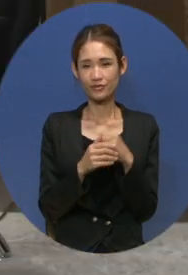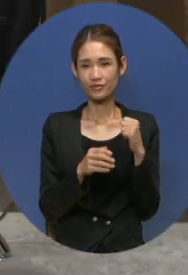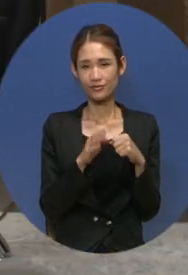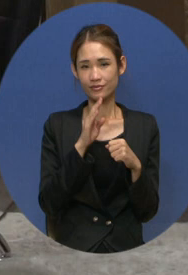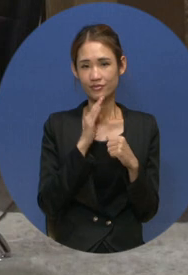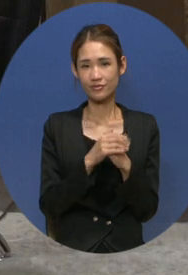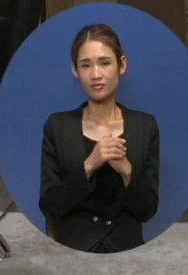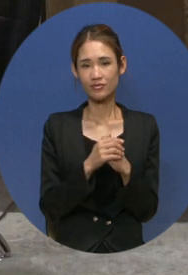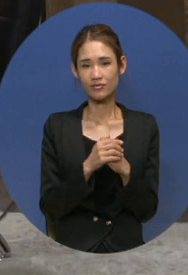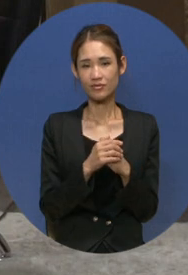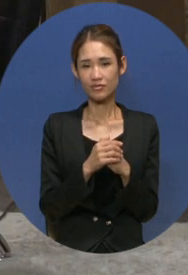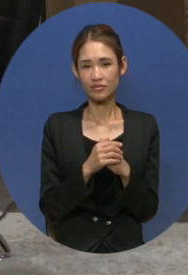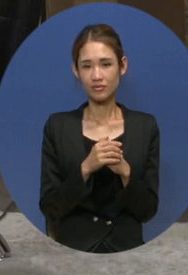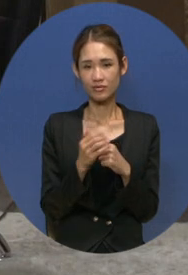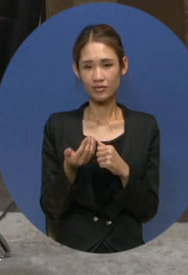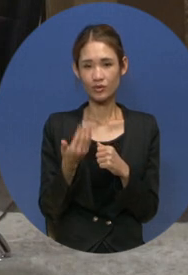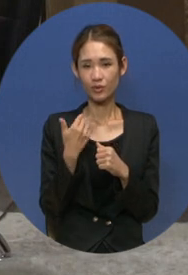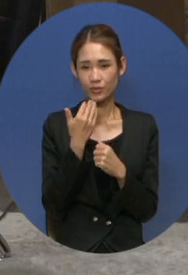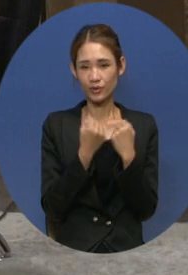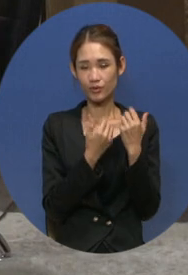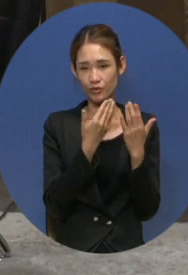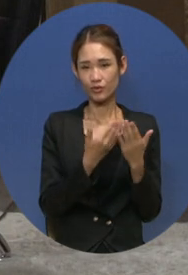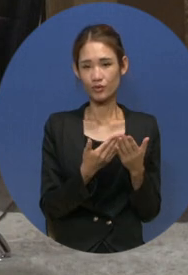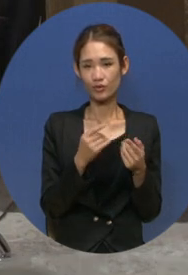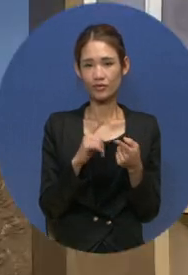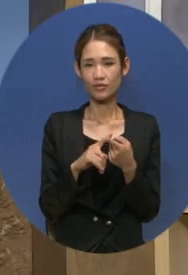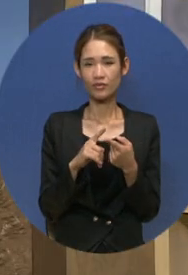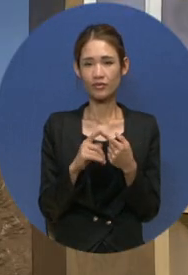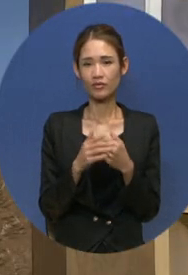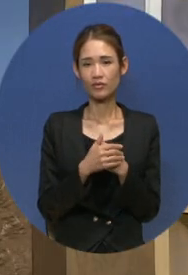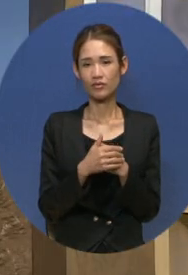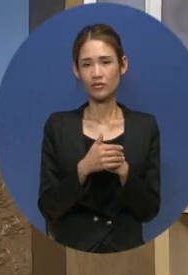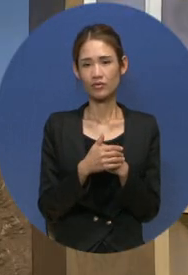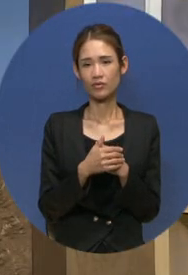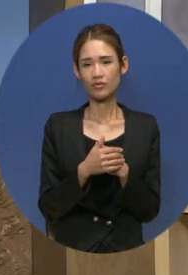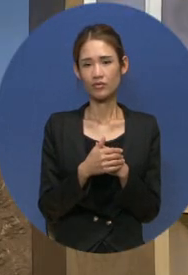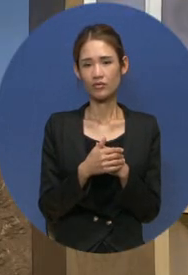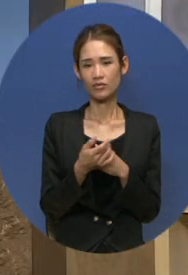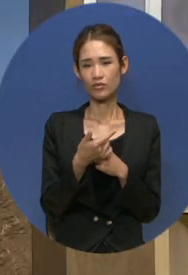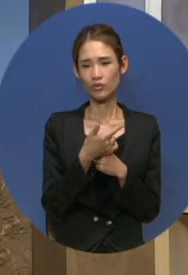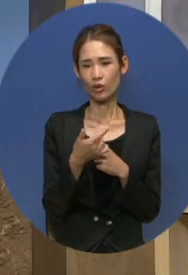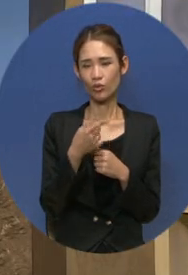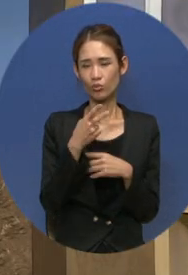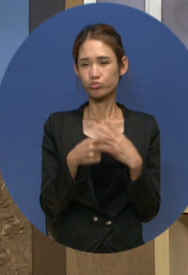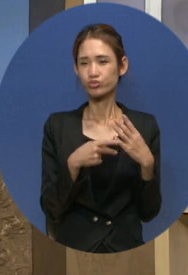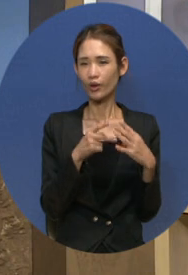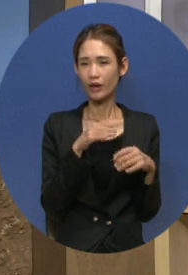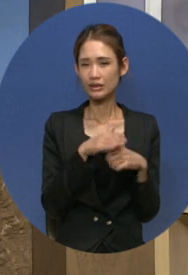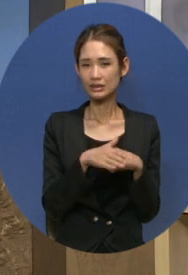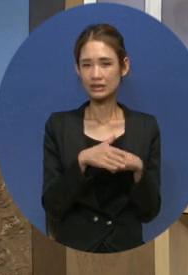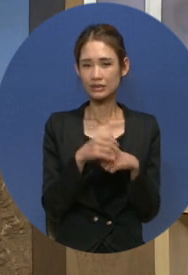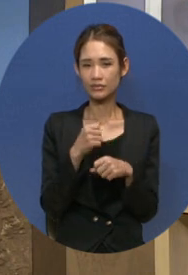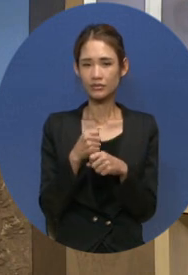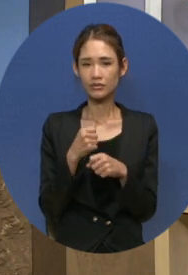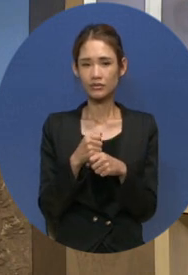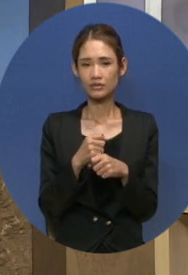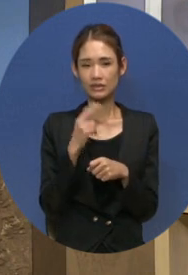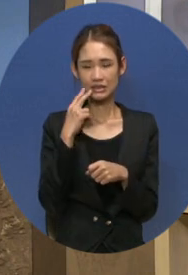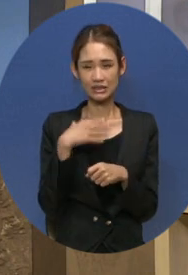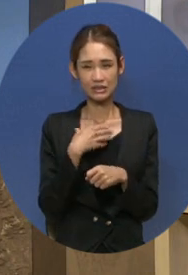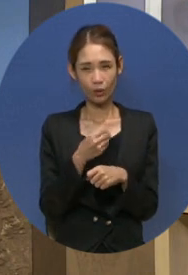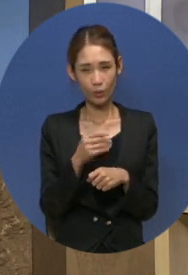그러니까요. 이제 앞에서도 말씀해 주셨다시피, 좀 너무 프로그램화 하거나 이런